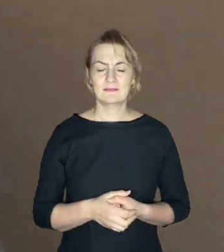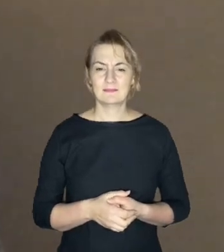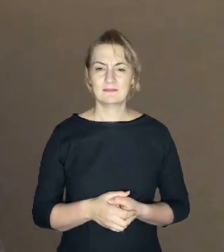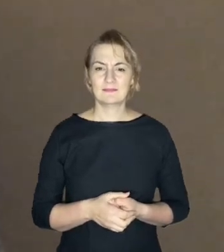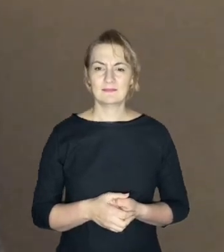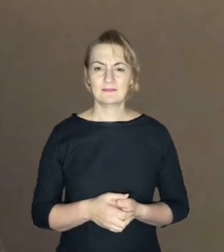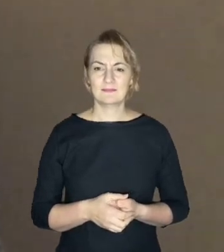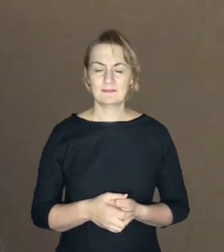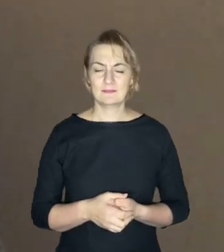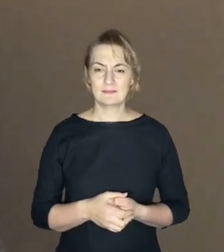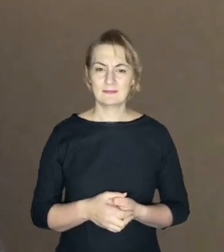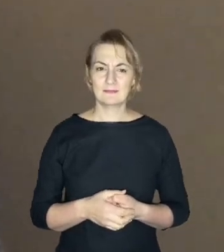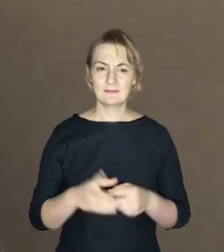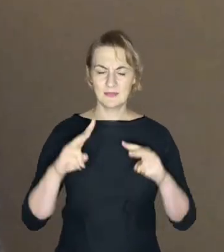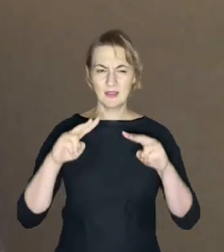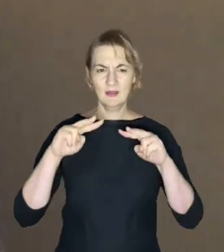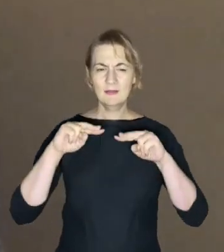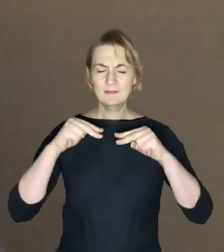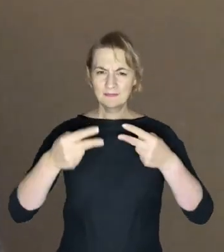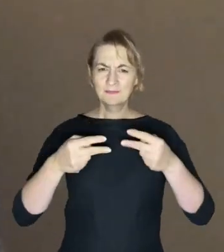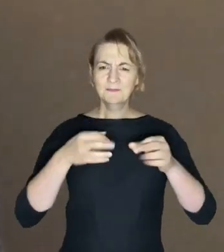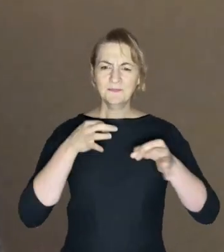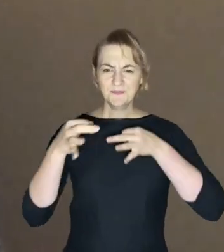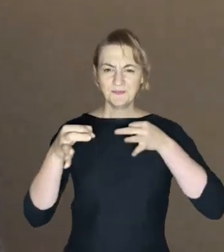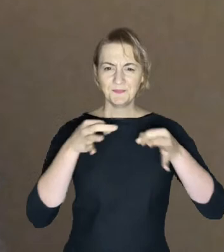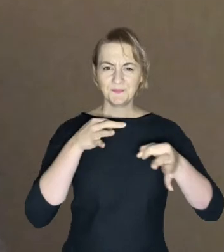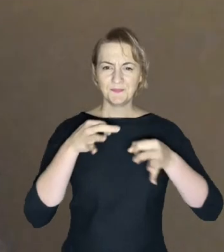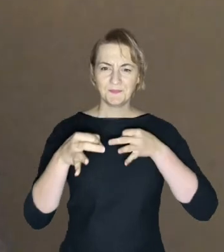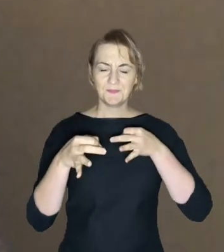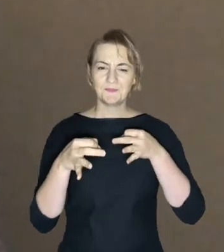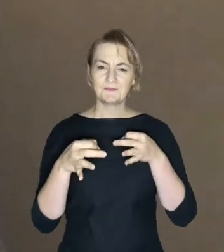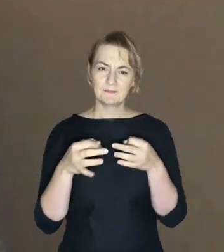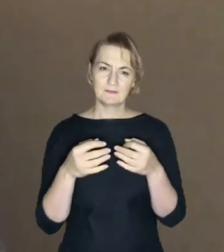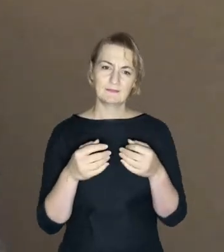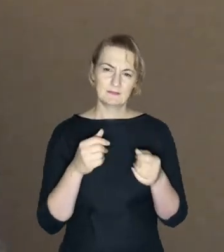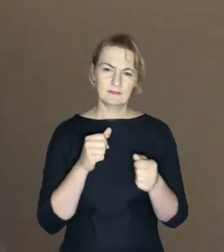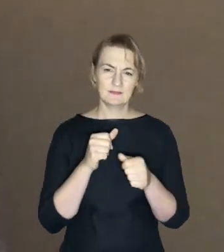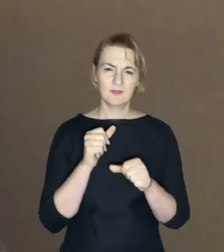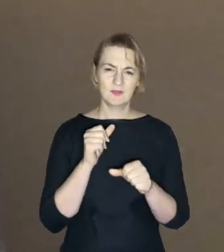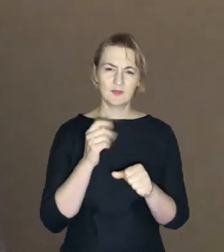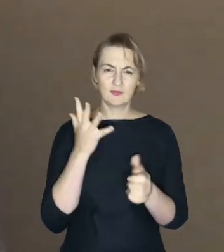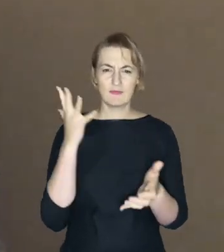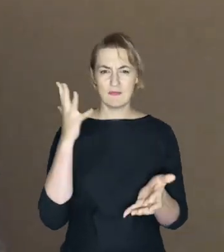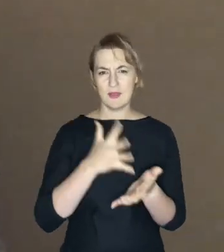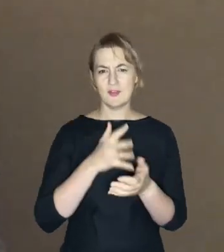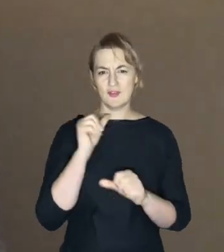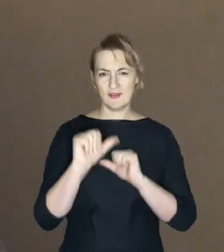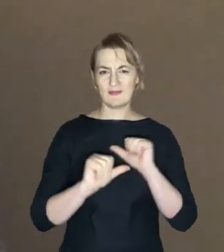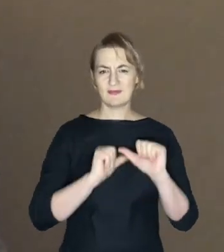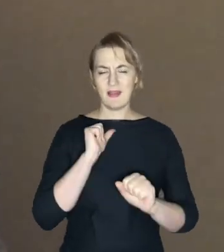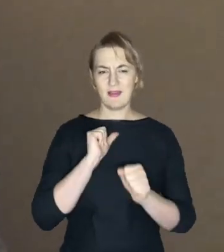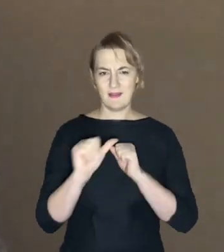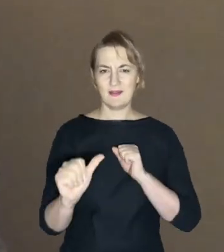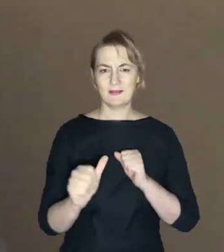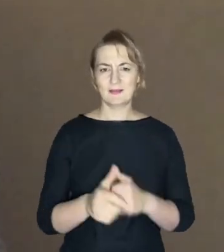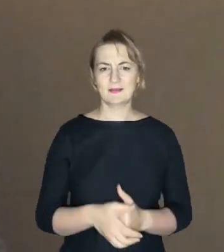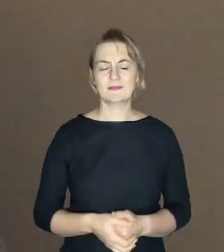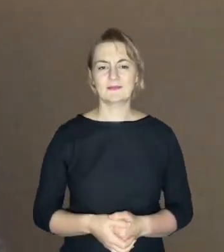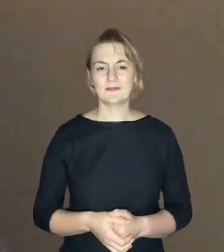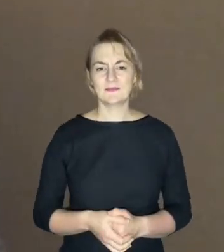z jakimiś przekazami historycznymi, no, dominuje na tym świecie od 5000 lat co najmniej.